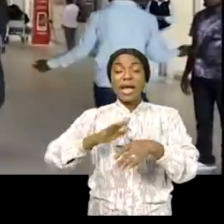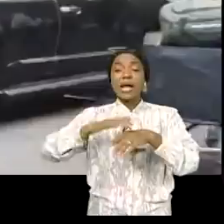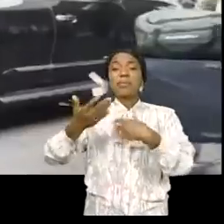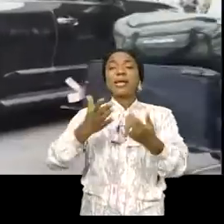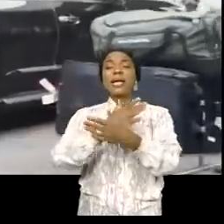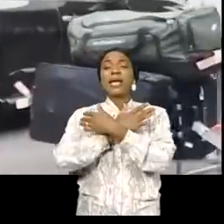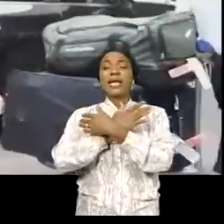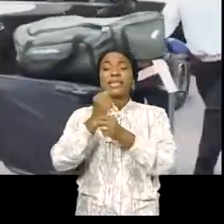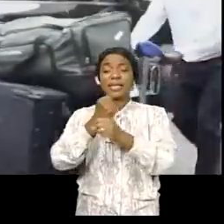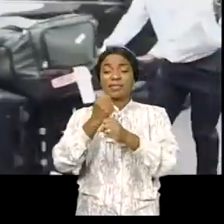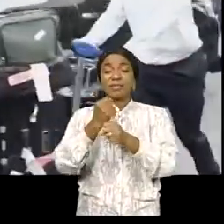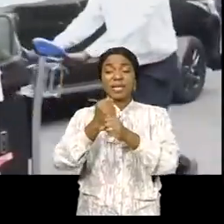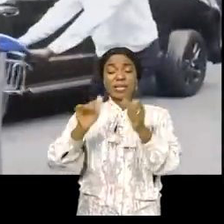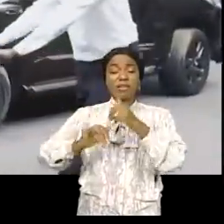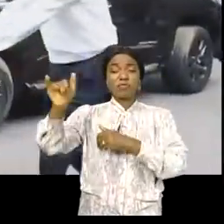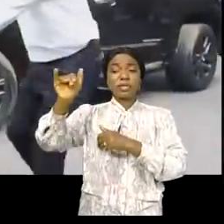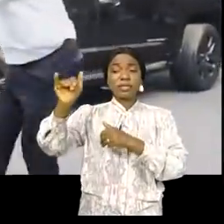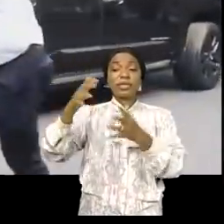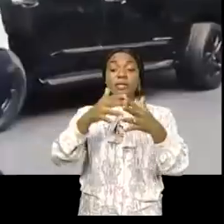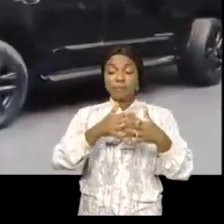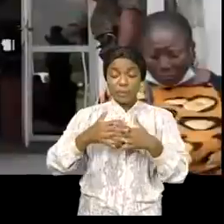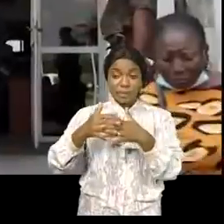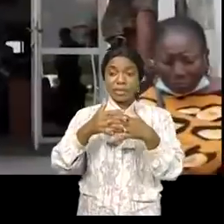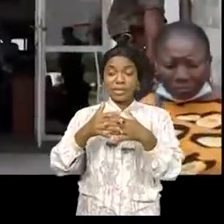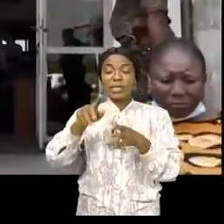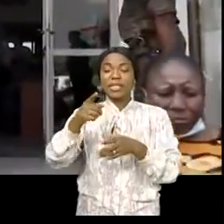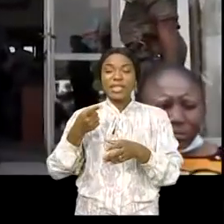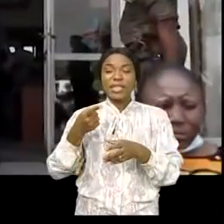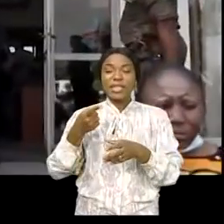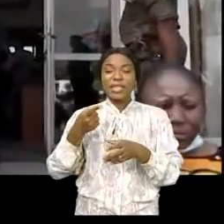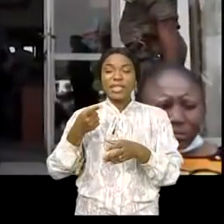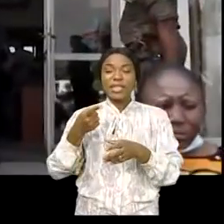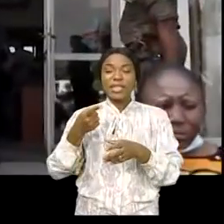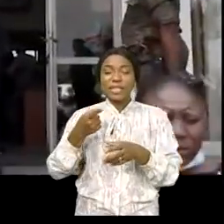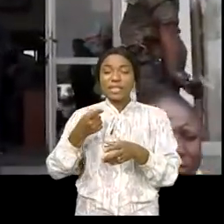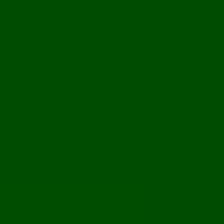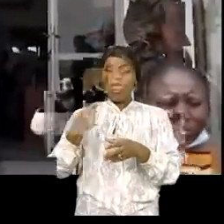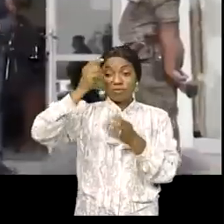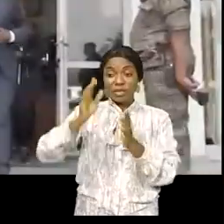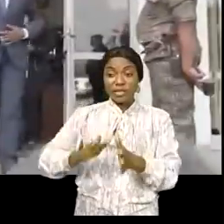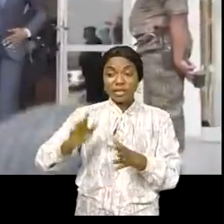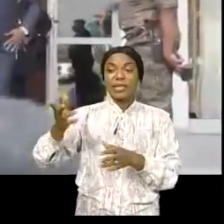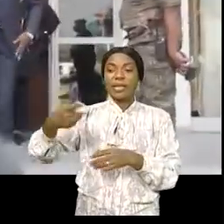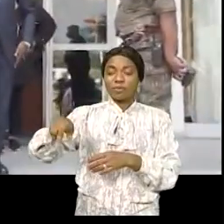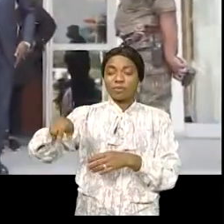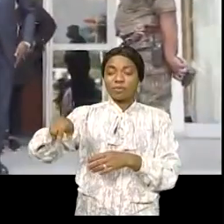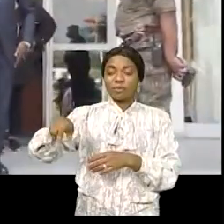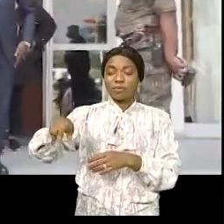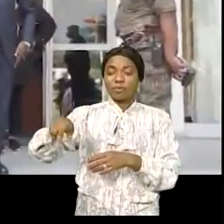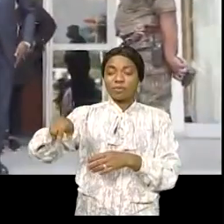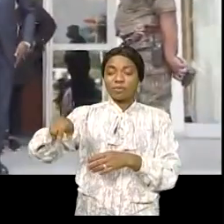de 2 semaines aux États-Unis d'Amérique. Il, c'est le gouverneur de la province centrale, Atou Matubwana